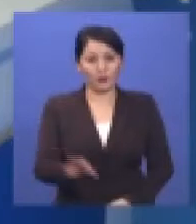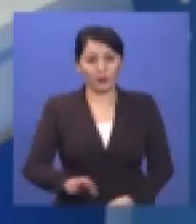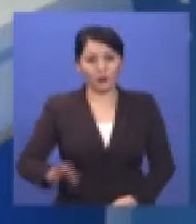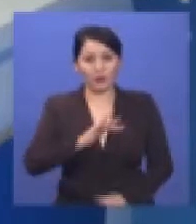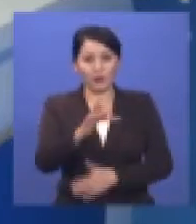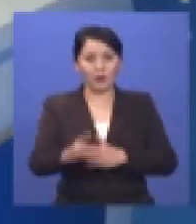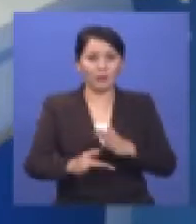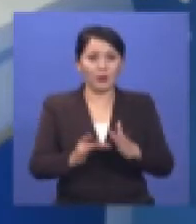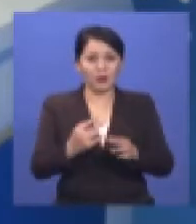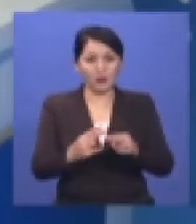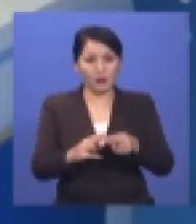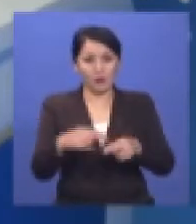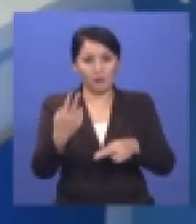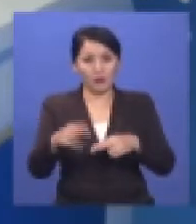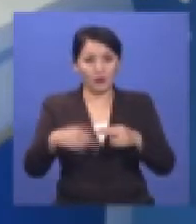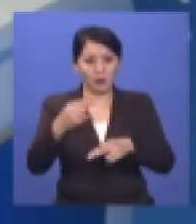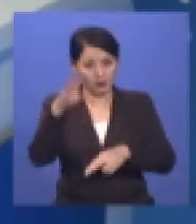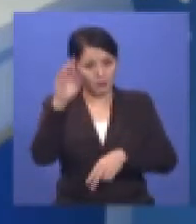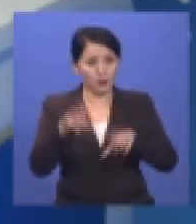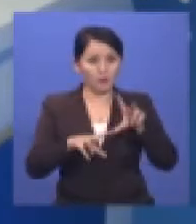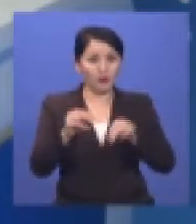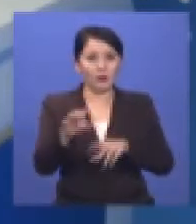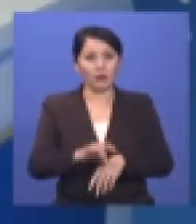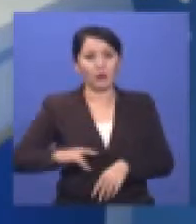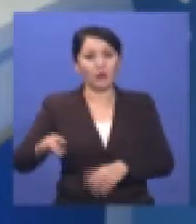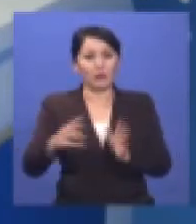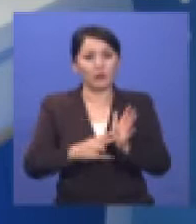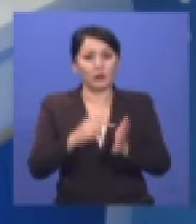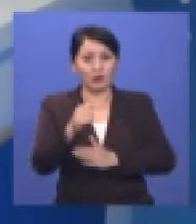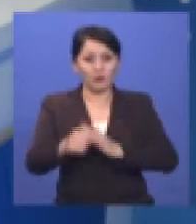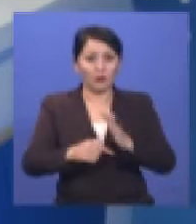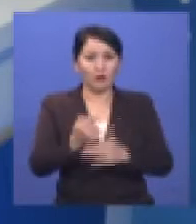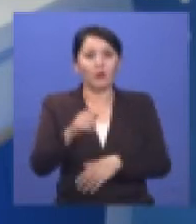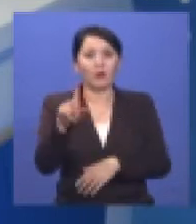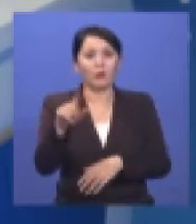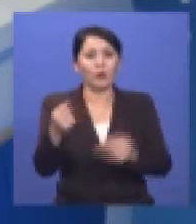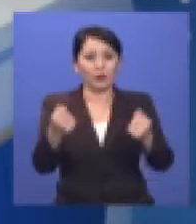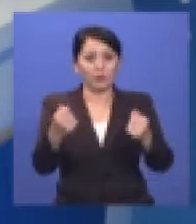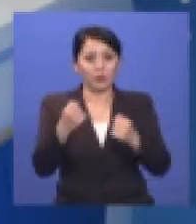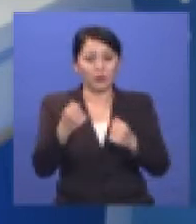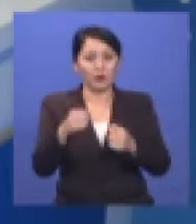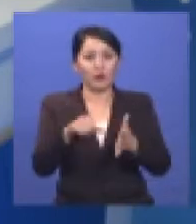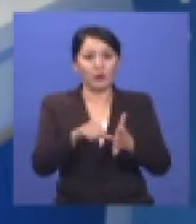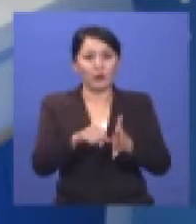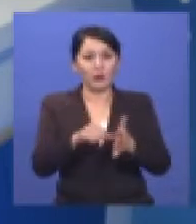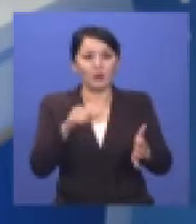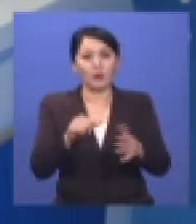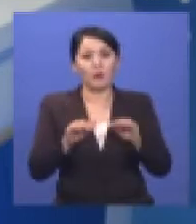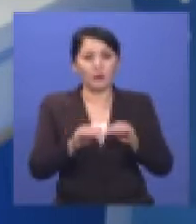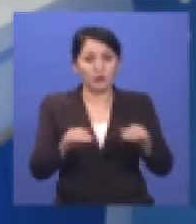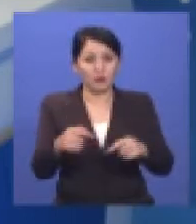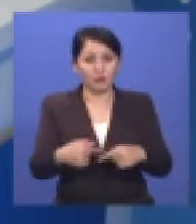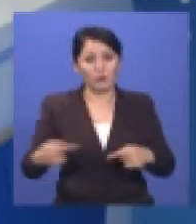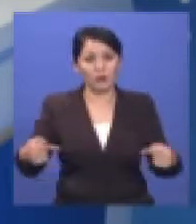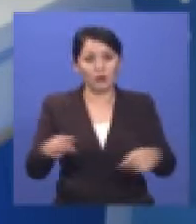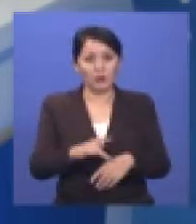Облыс орталығында акробатикадан ел чемпионат өтті. Оған республиканың жеті қаласынан 100-ден астам спортшы келіп қатысты. Олардың арасында